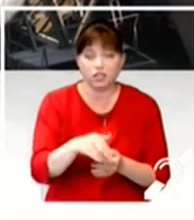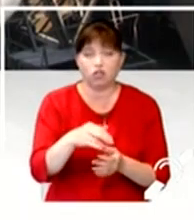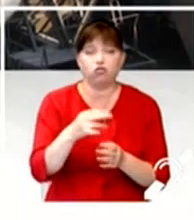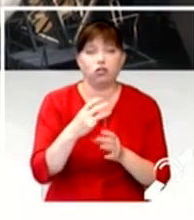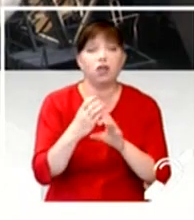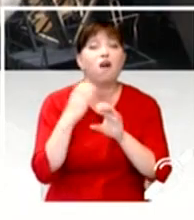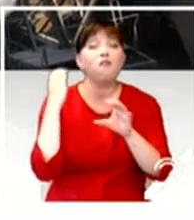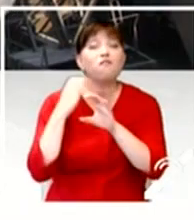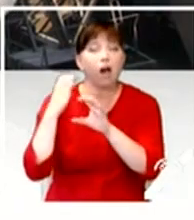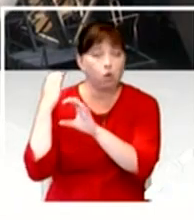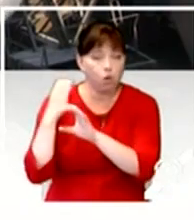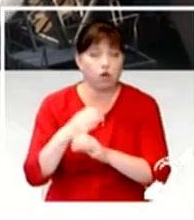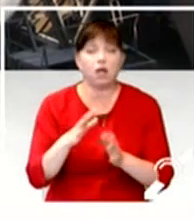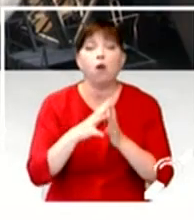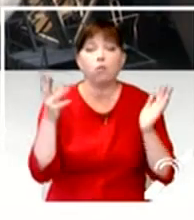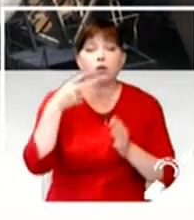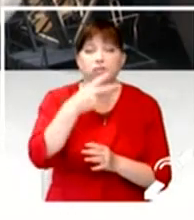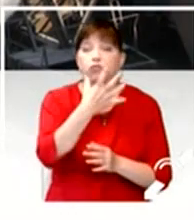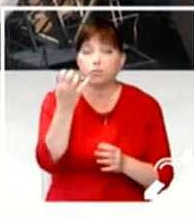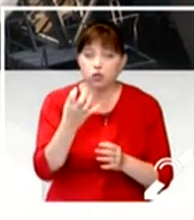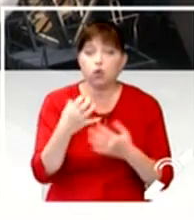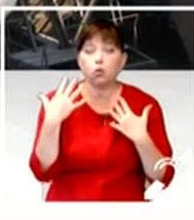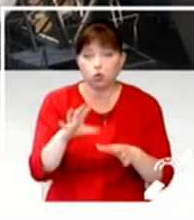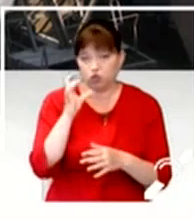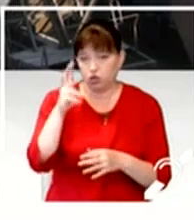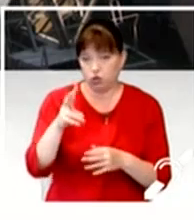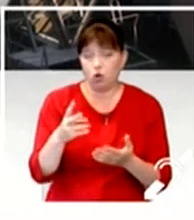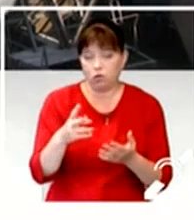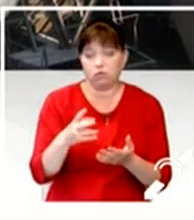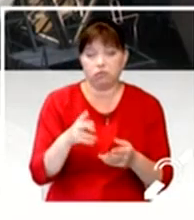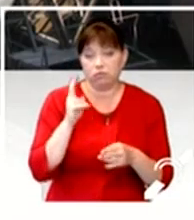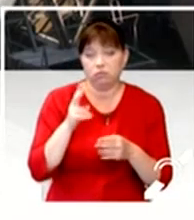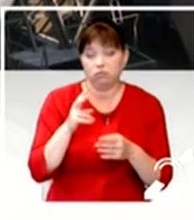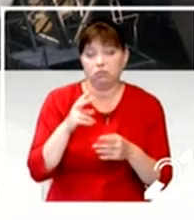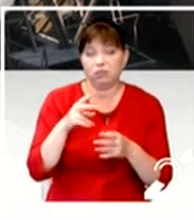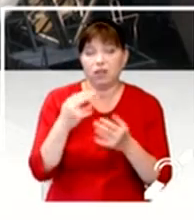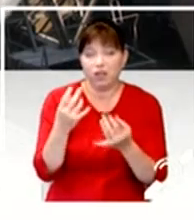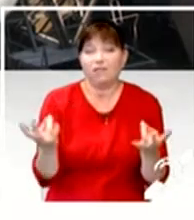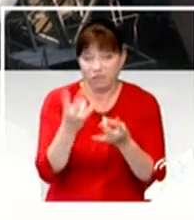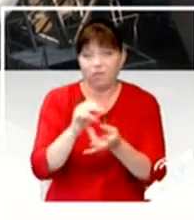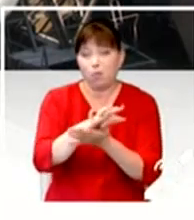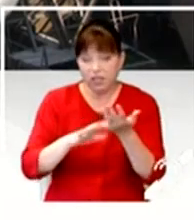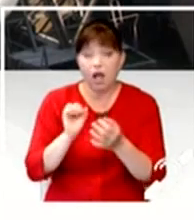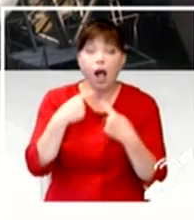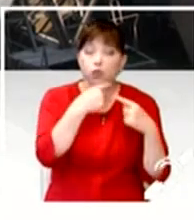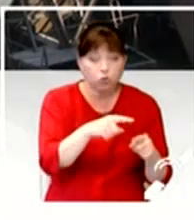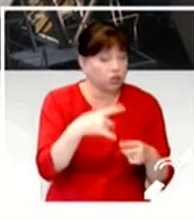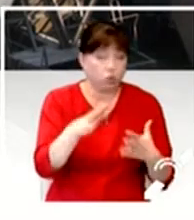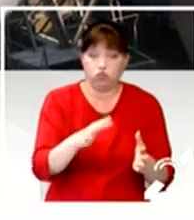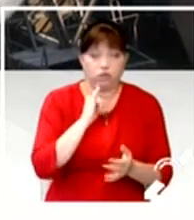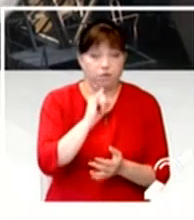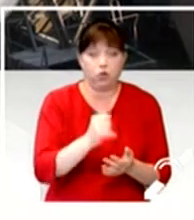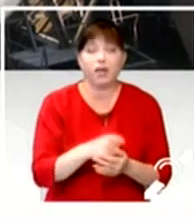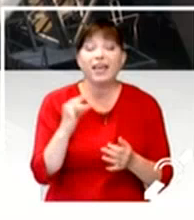de vagoane marfare. Peste 2500 mai sunt exploatate. Restul se află în reparație sau în testare tehnică.